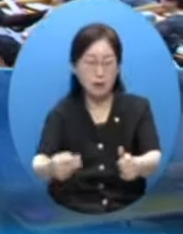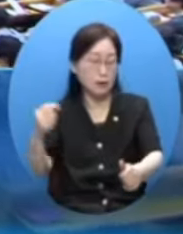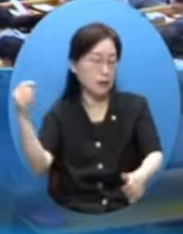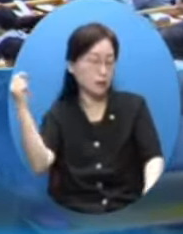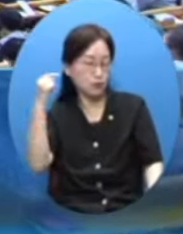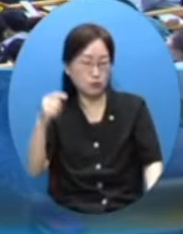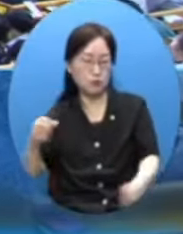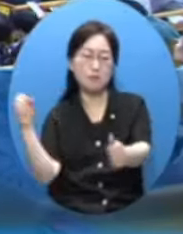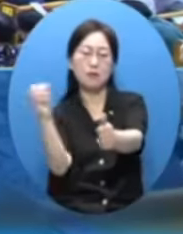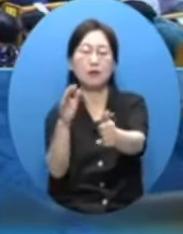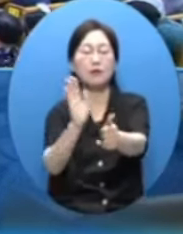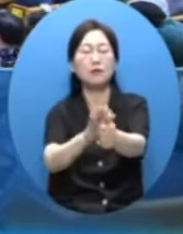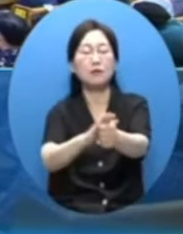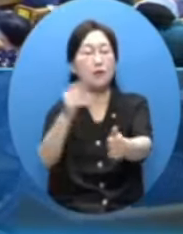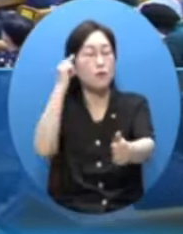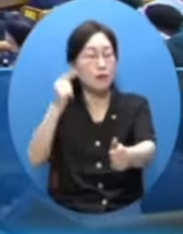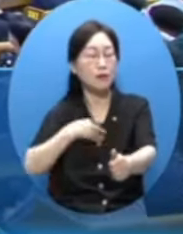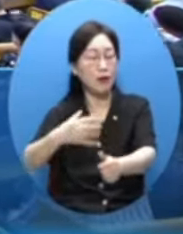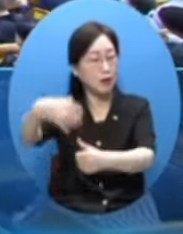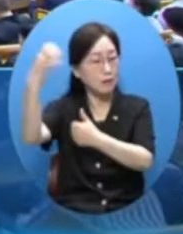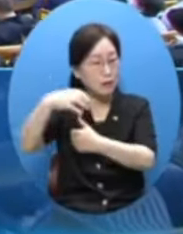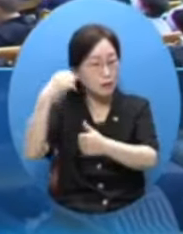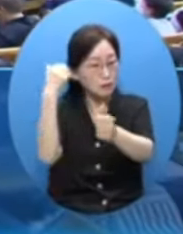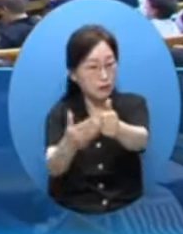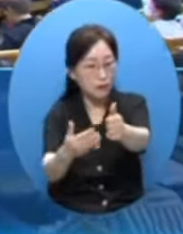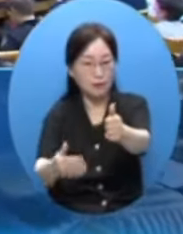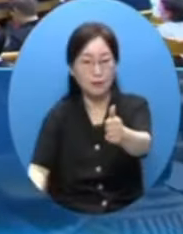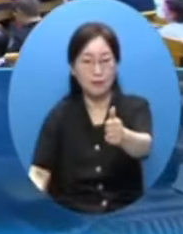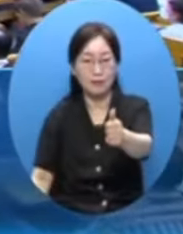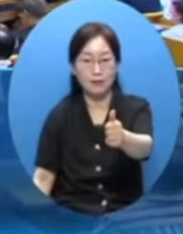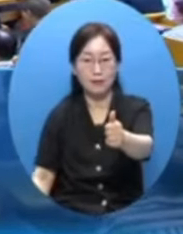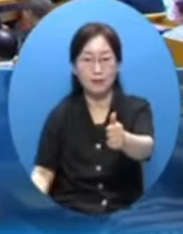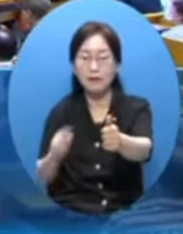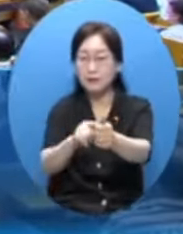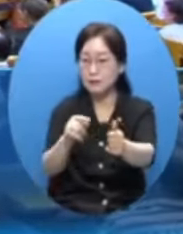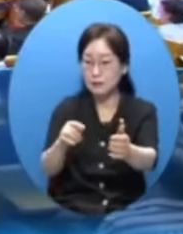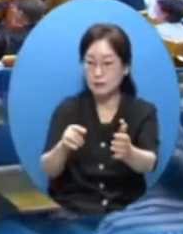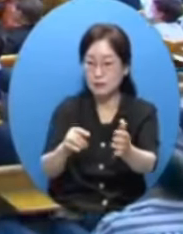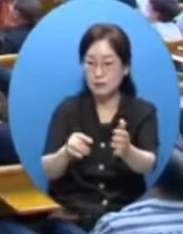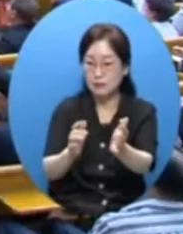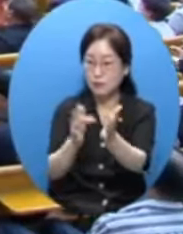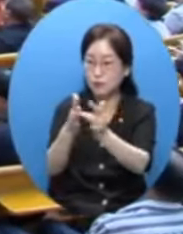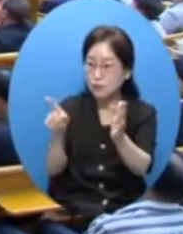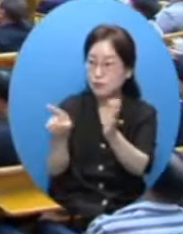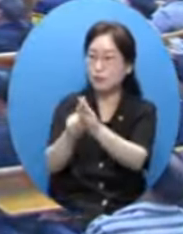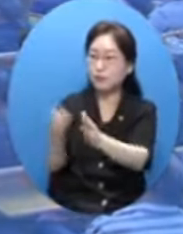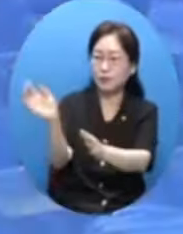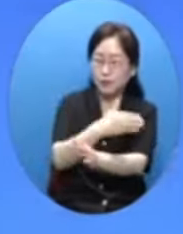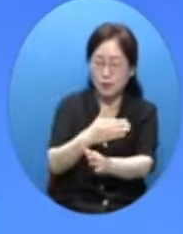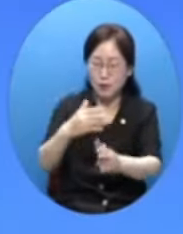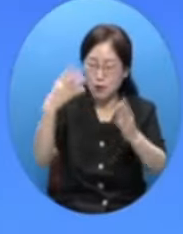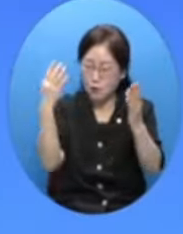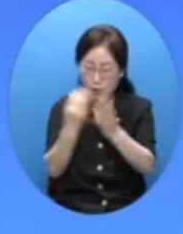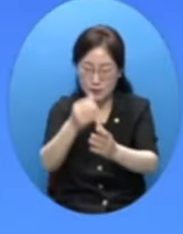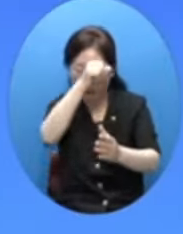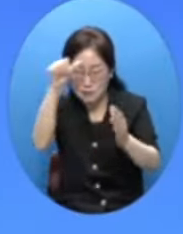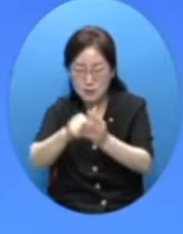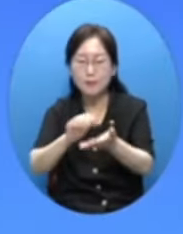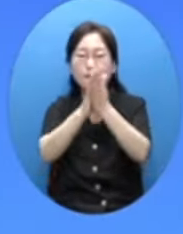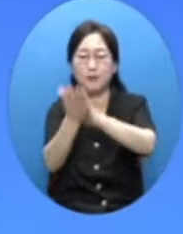사울아 내가 어찌하여 날 박해하느냐 하시거늘. 이때 예수를 만난 다음 그의 일생이 완전히 바뀌어졌습니다.